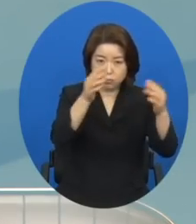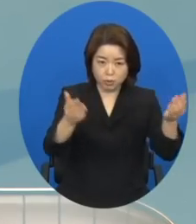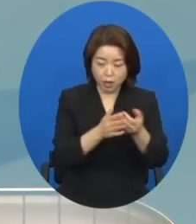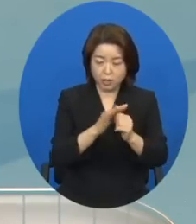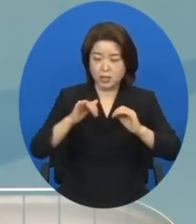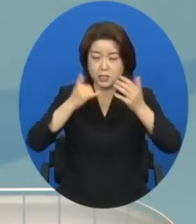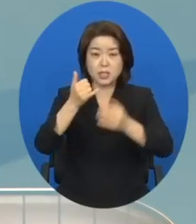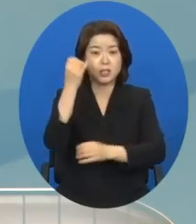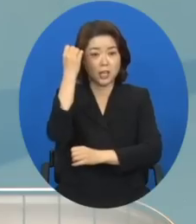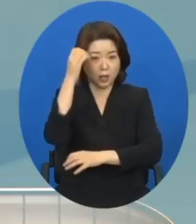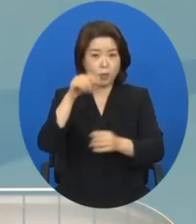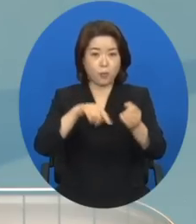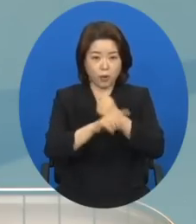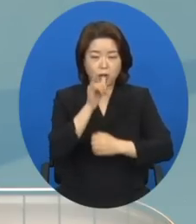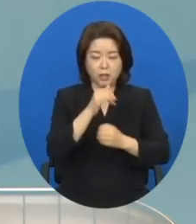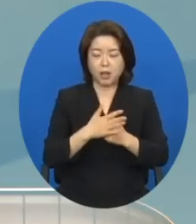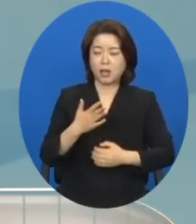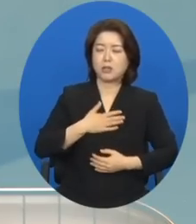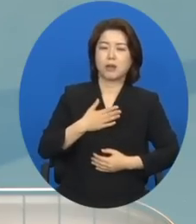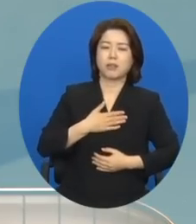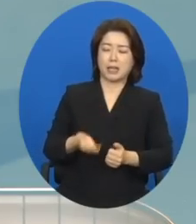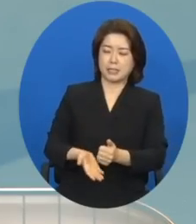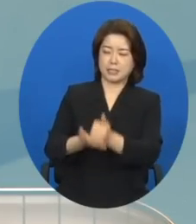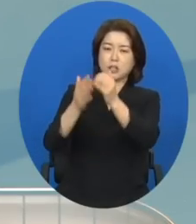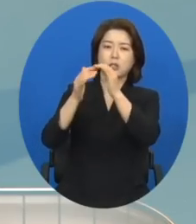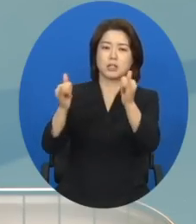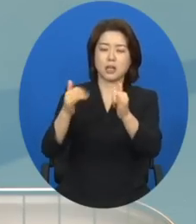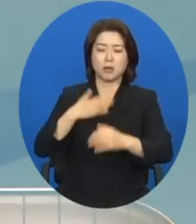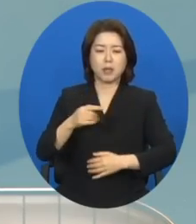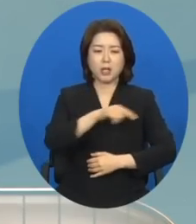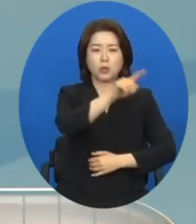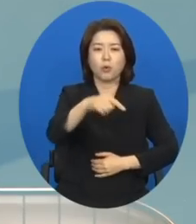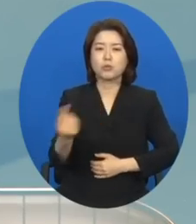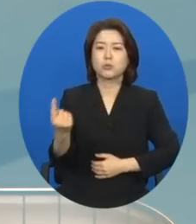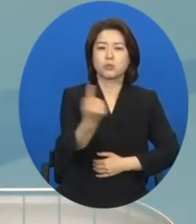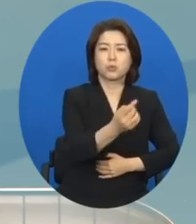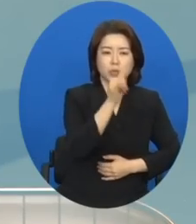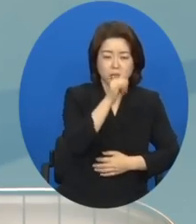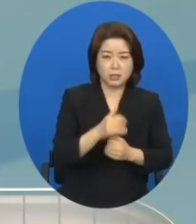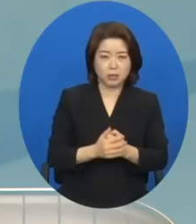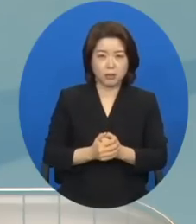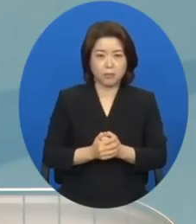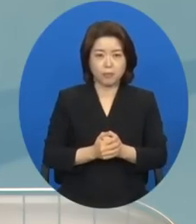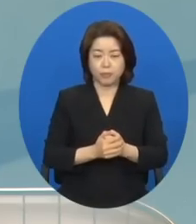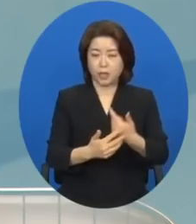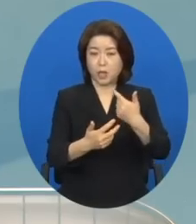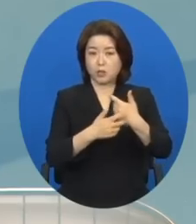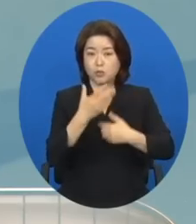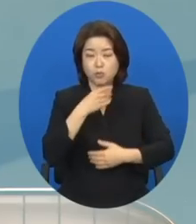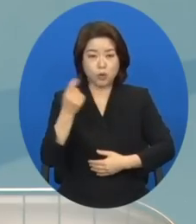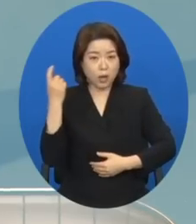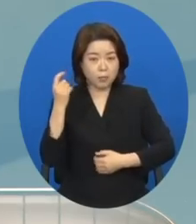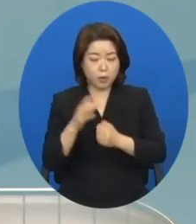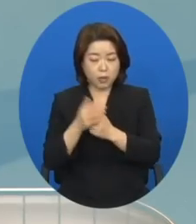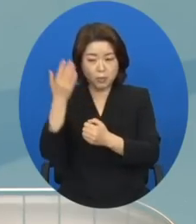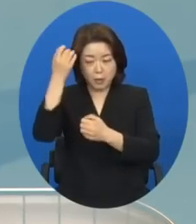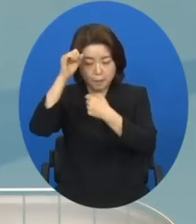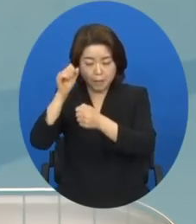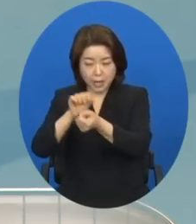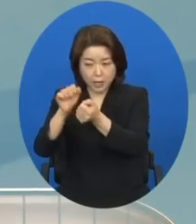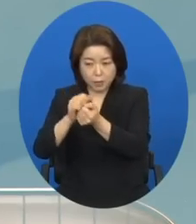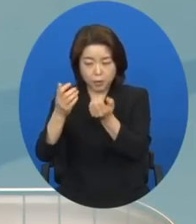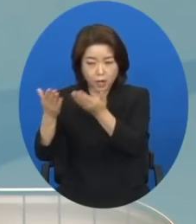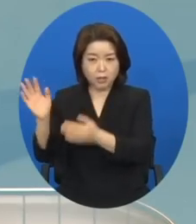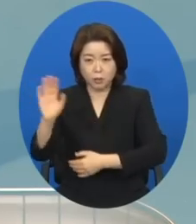그러나 나는 섬기는 사람으로 너희 가운데 있다. 근데 이제 누가복음에는 세족식이 나와 있지 않아요. 근데 요한복음에는 요한은